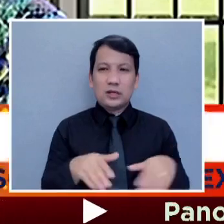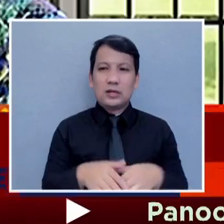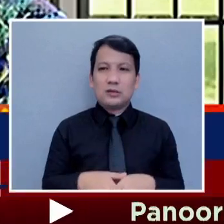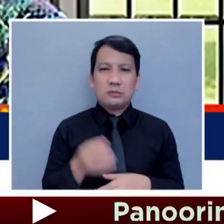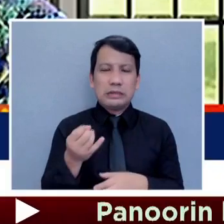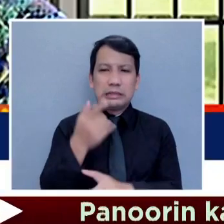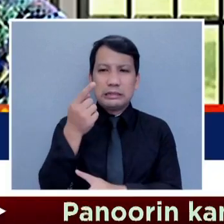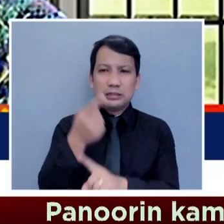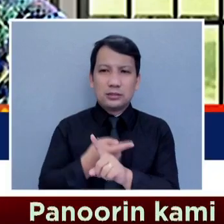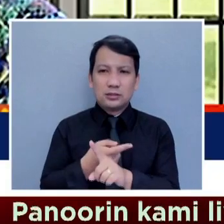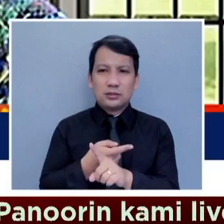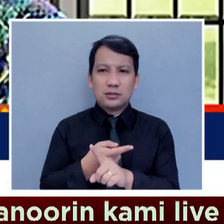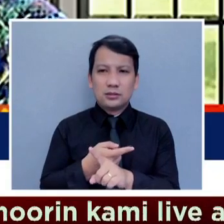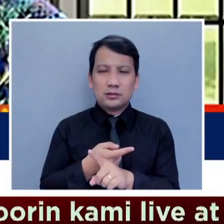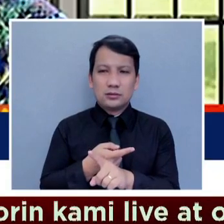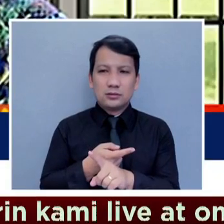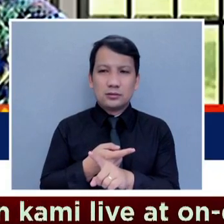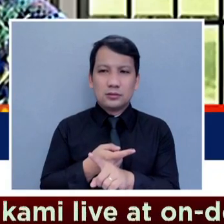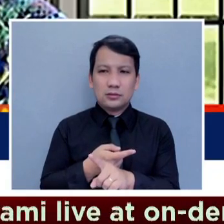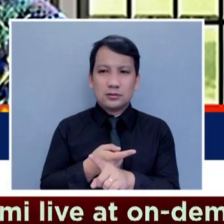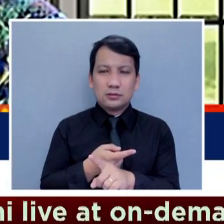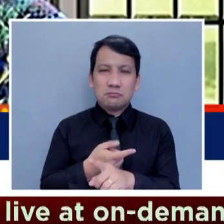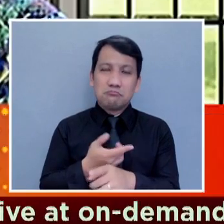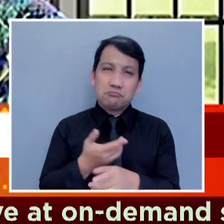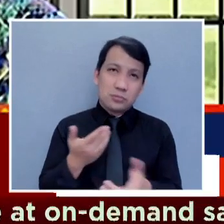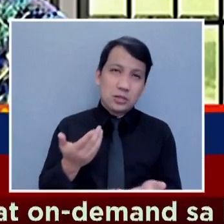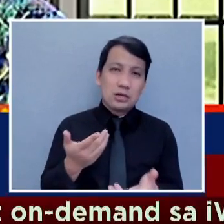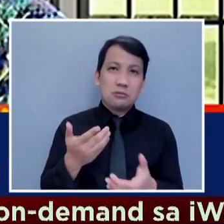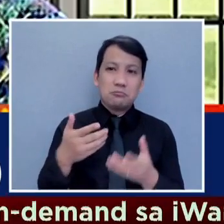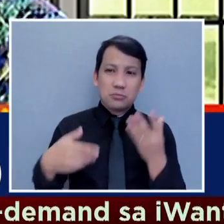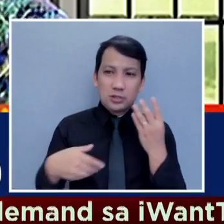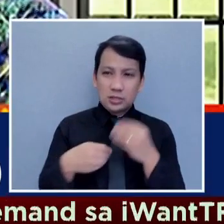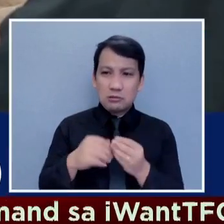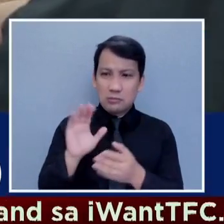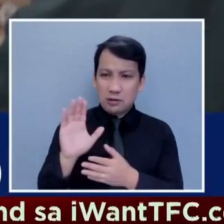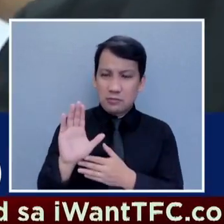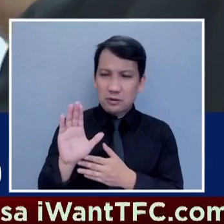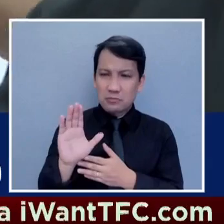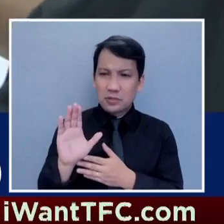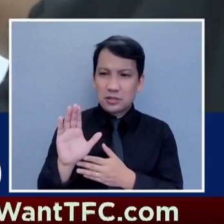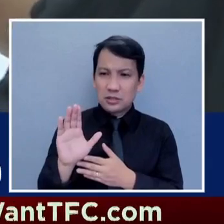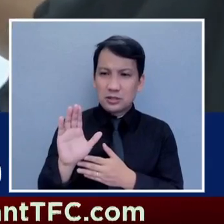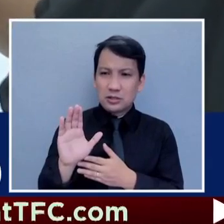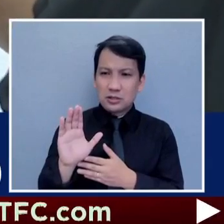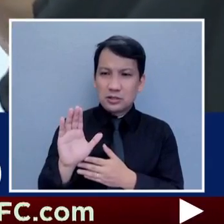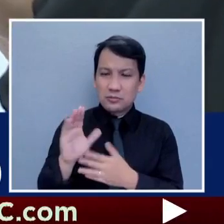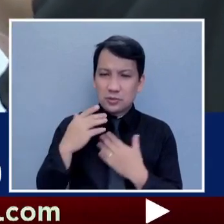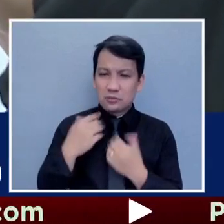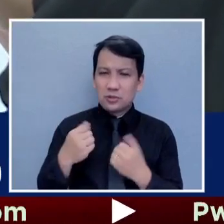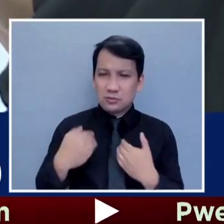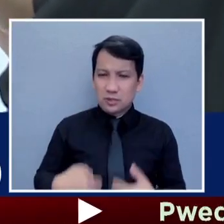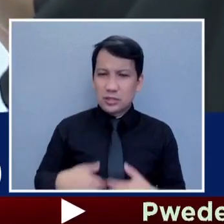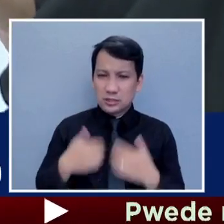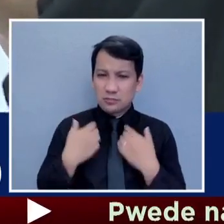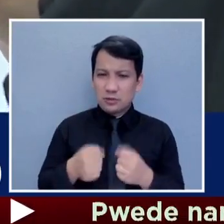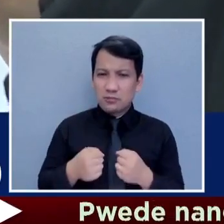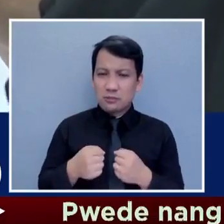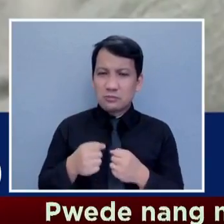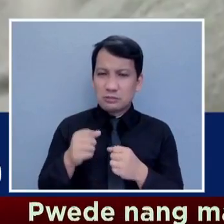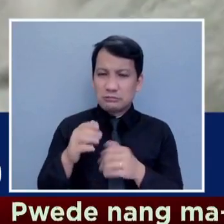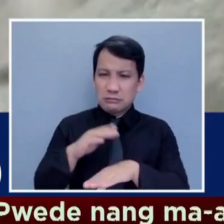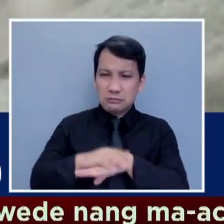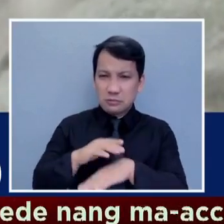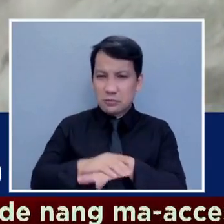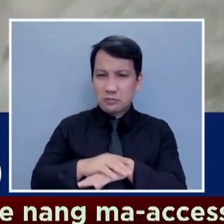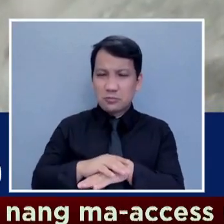na napigay natin yung primary series nila, yung waning immunity, plus of course may banta pa rin ng